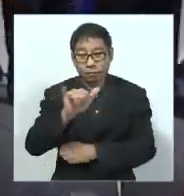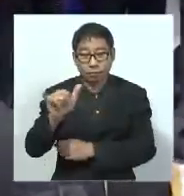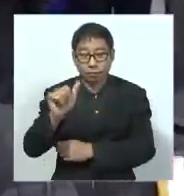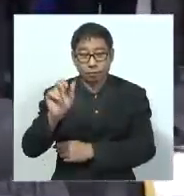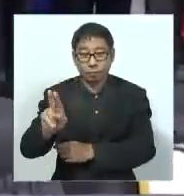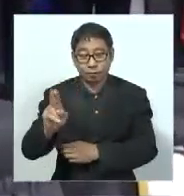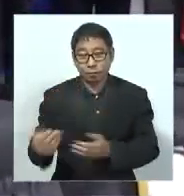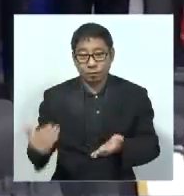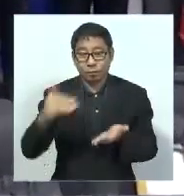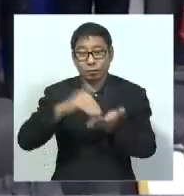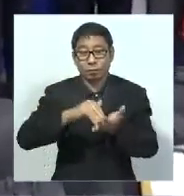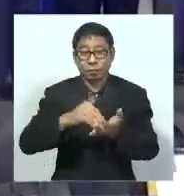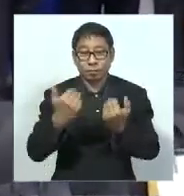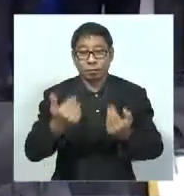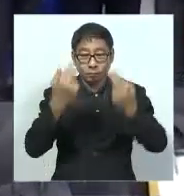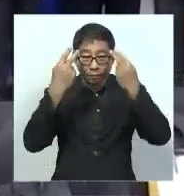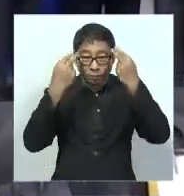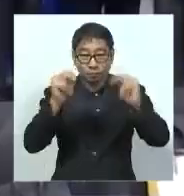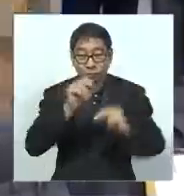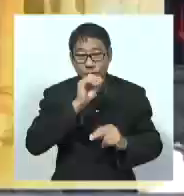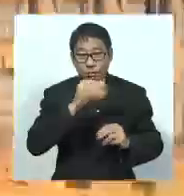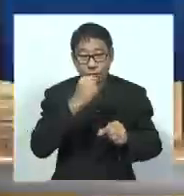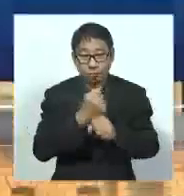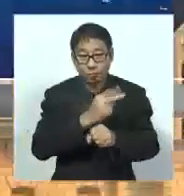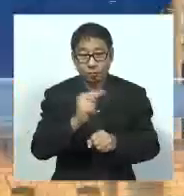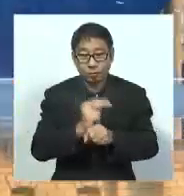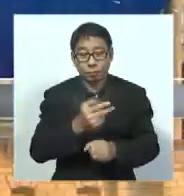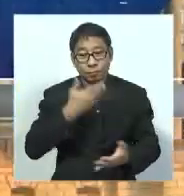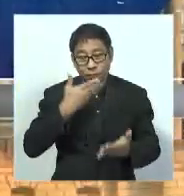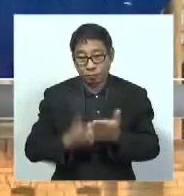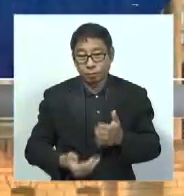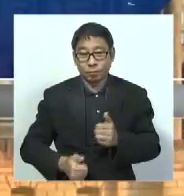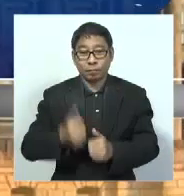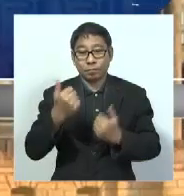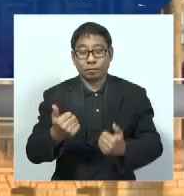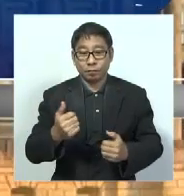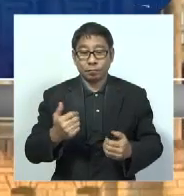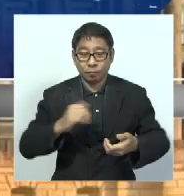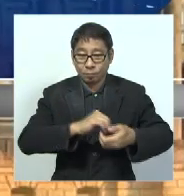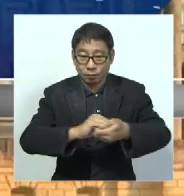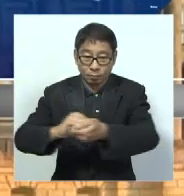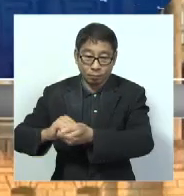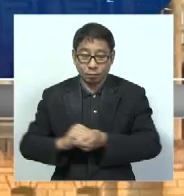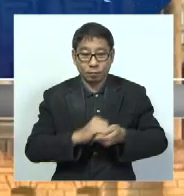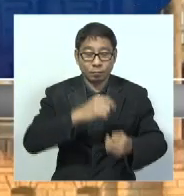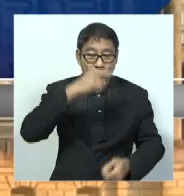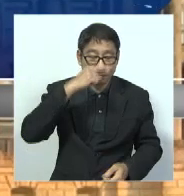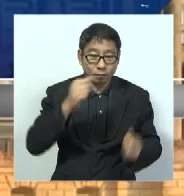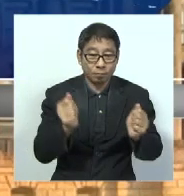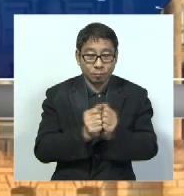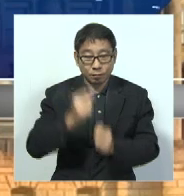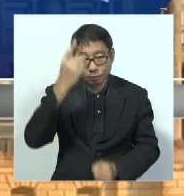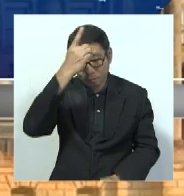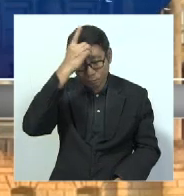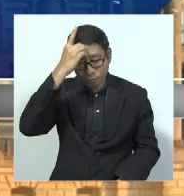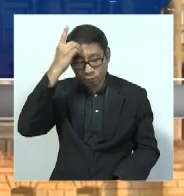ซียน EU อีกครั้งหนึ่งซึ่งท่านนายกนะครับยืนยันว่าจะทำหน้าที่อย่างดีที่สุดในการสร้างสัมพันธ์อันดีระหว่างไทยและเยอร